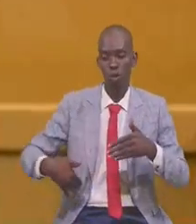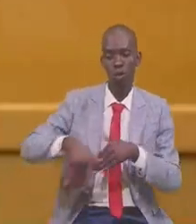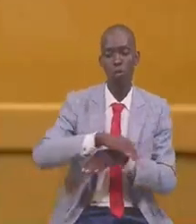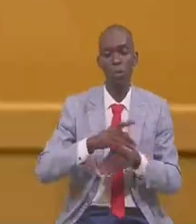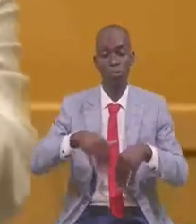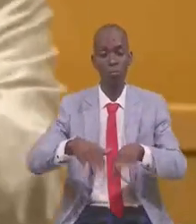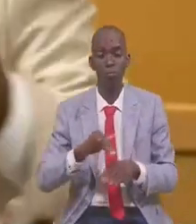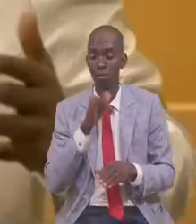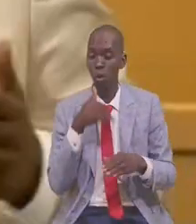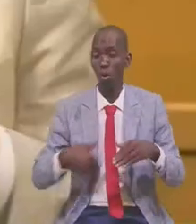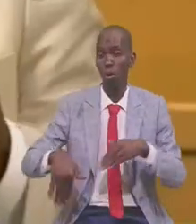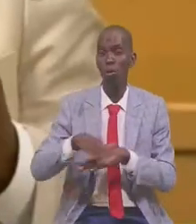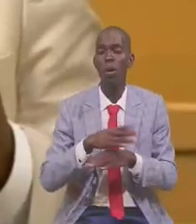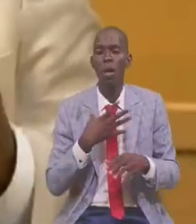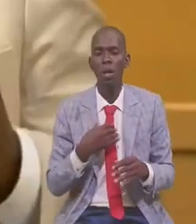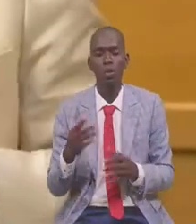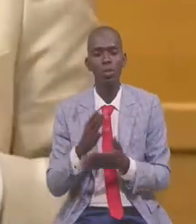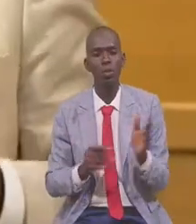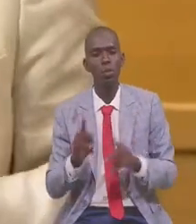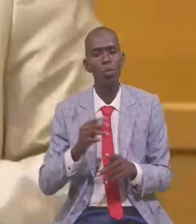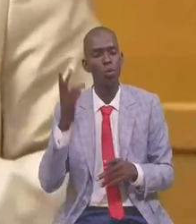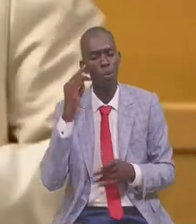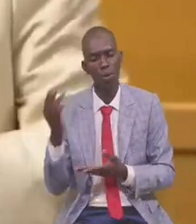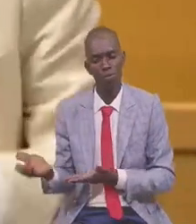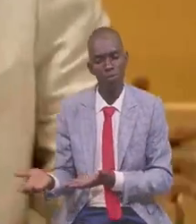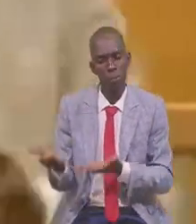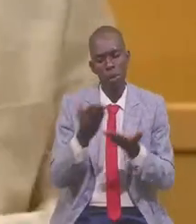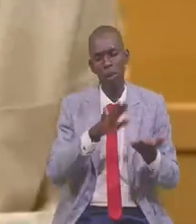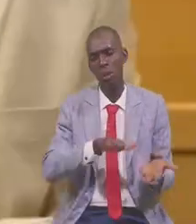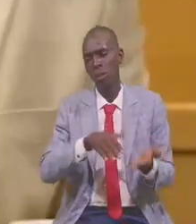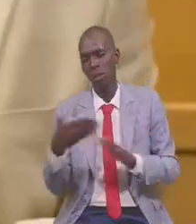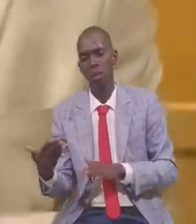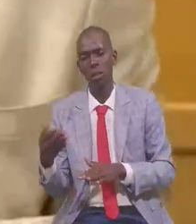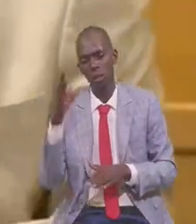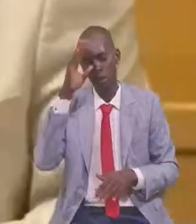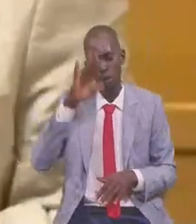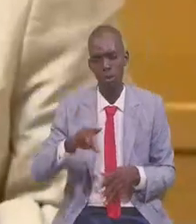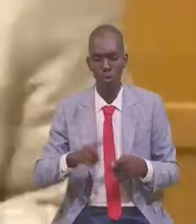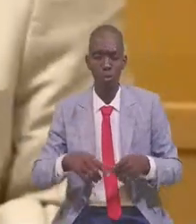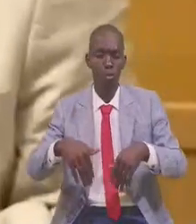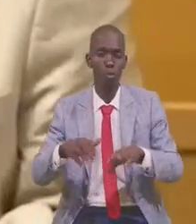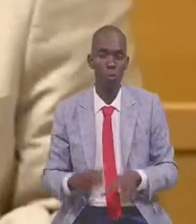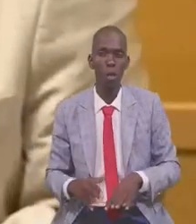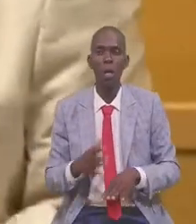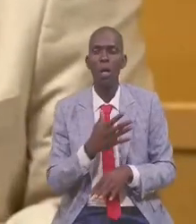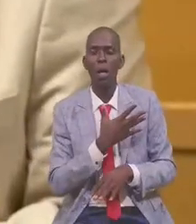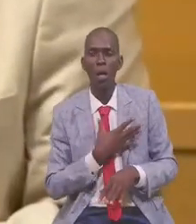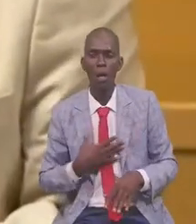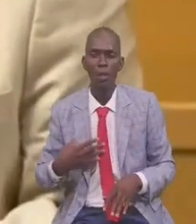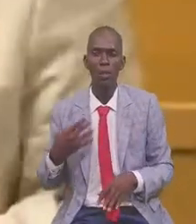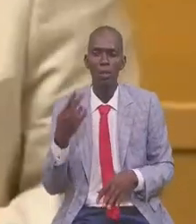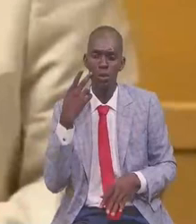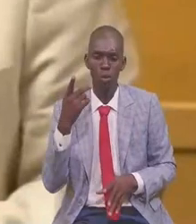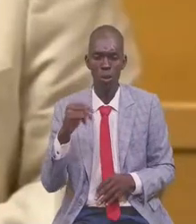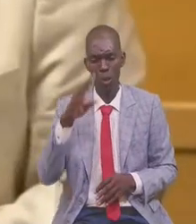un cadavre. Et quand ils venaient pour aller l'enterrer, ils ont vu